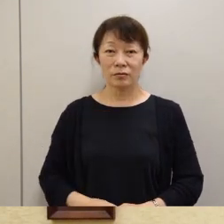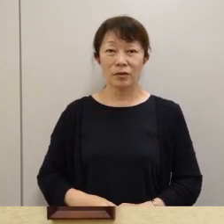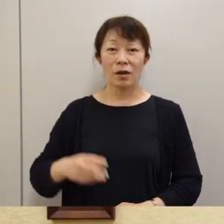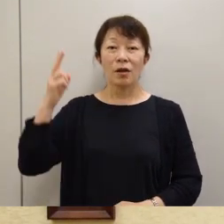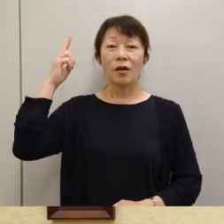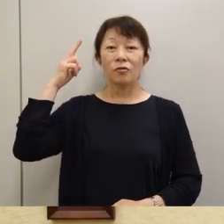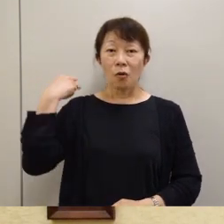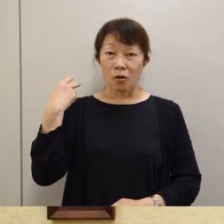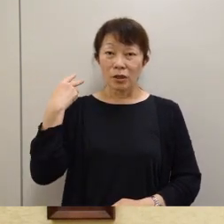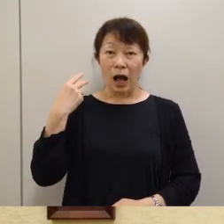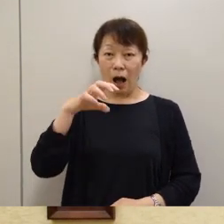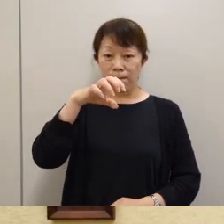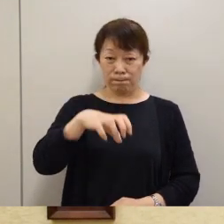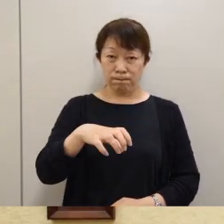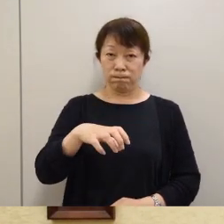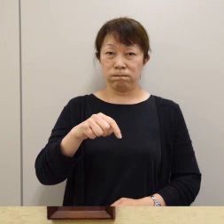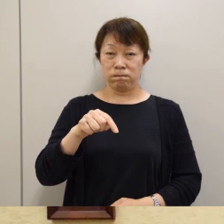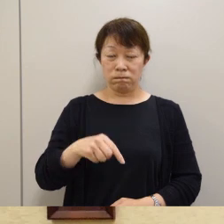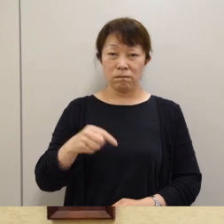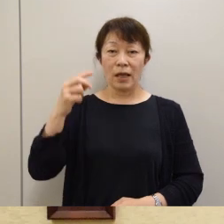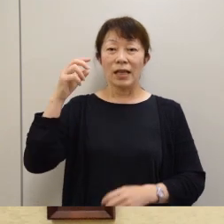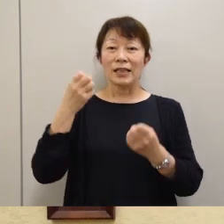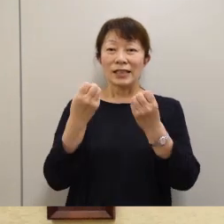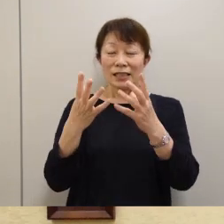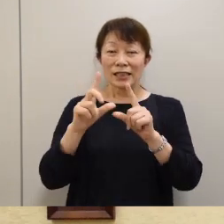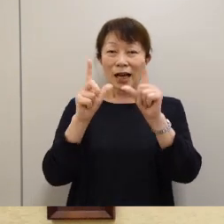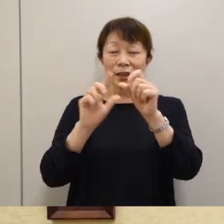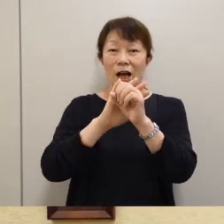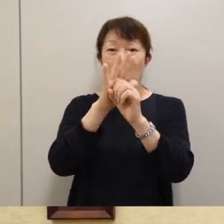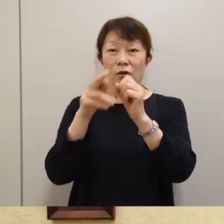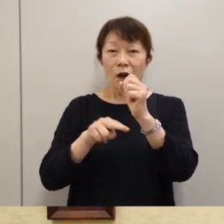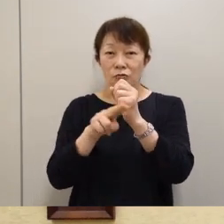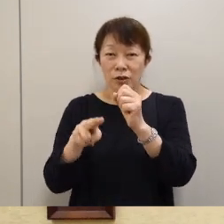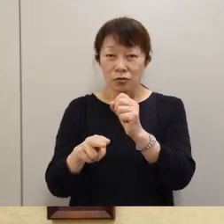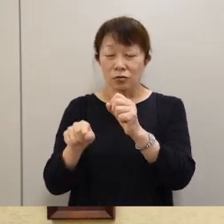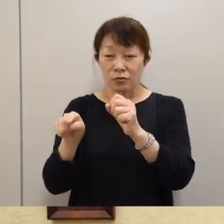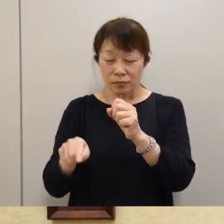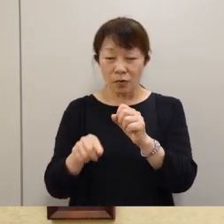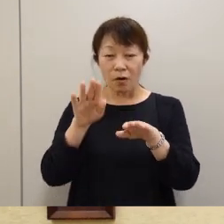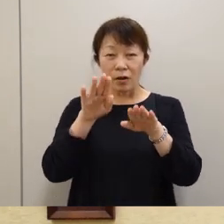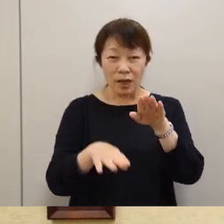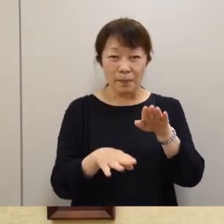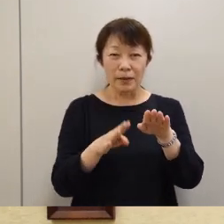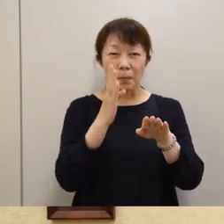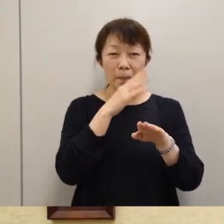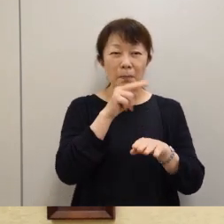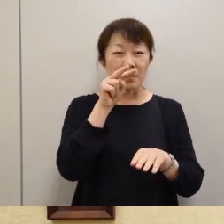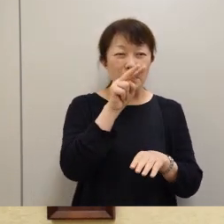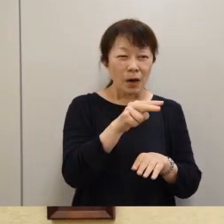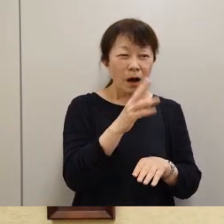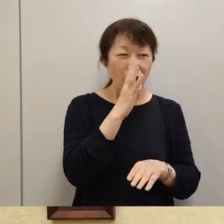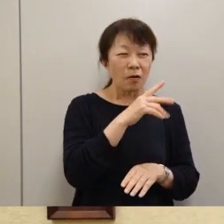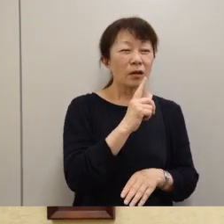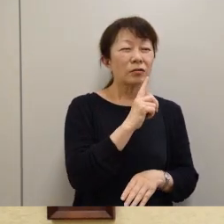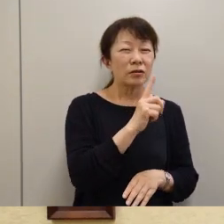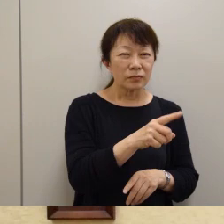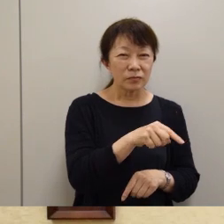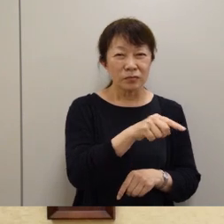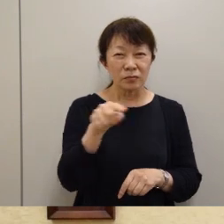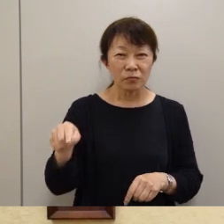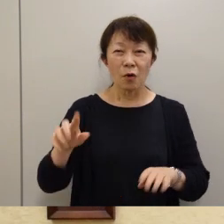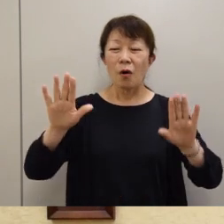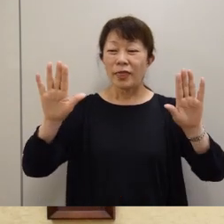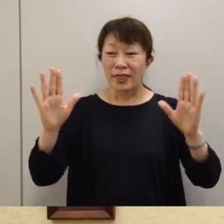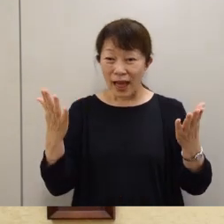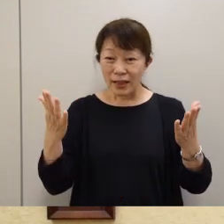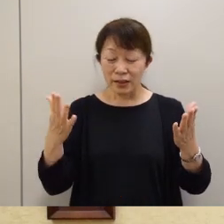横須賀を新型コロナウイルス感染症も差別も偏見も誹謗中傷もない、心と心の距離